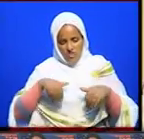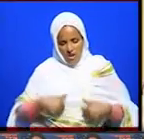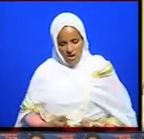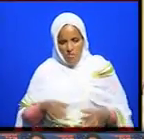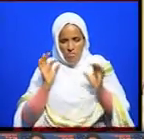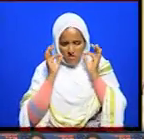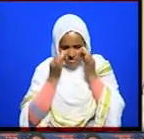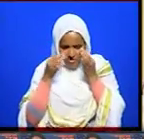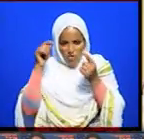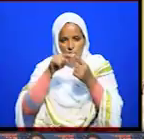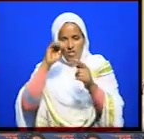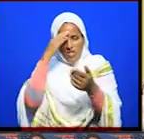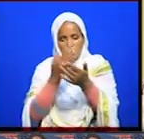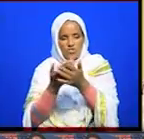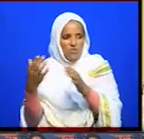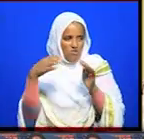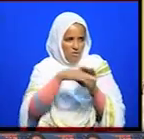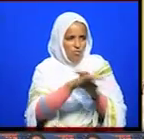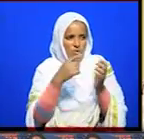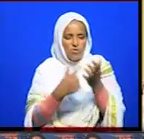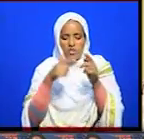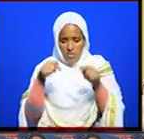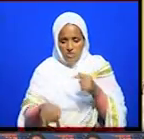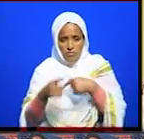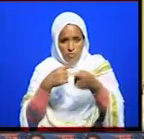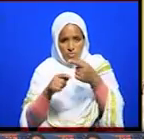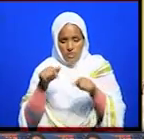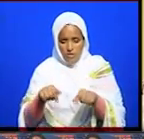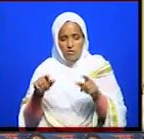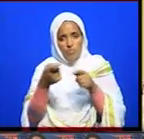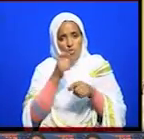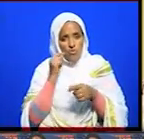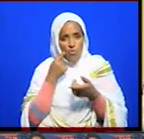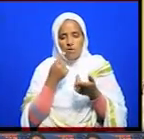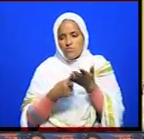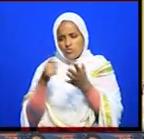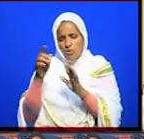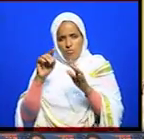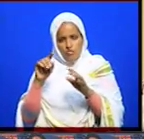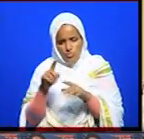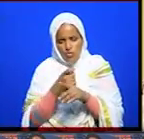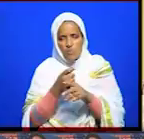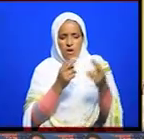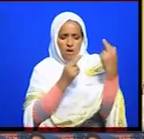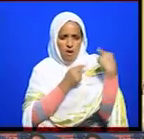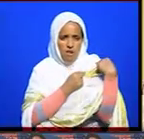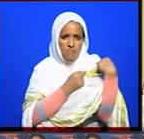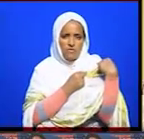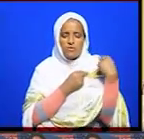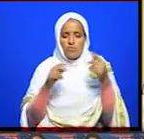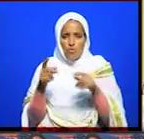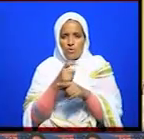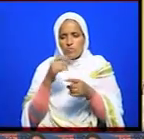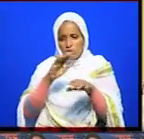የኖርኩት። አሁን ትንሽ ድካም ሲሰማኝ ነው ወደ ልጄ የተጠቀለልኩት። ያው እዚህም ብመጣ እዚህም ቢሆን